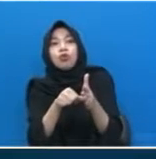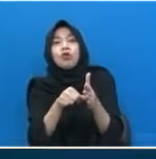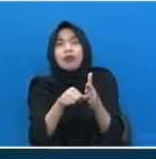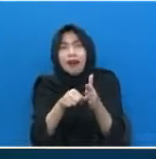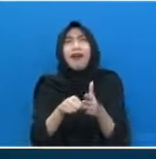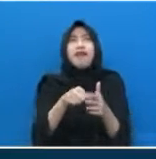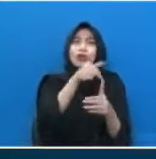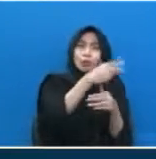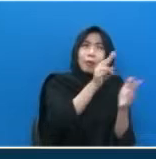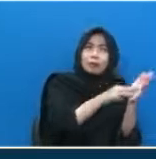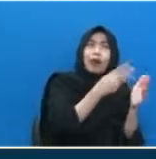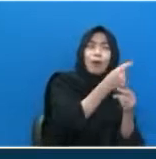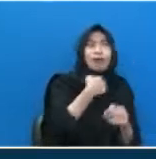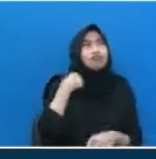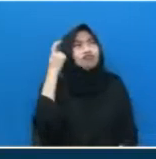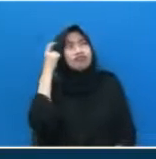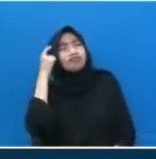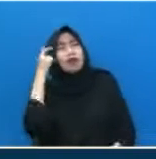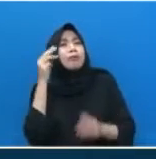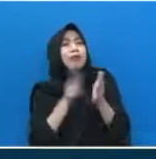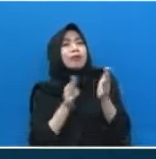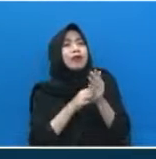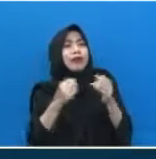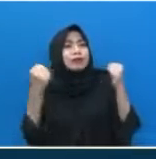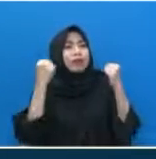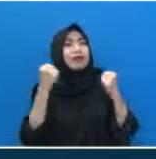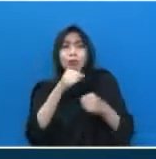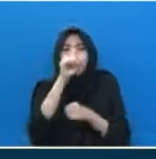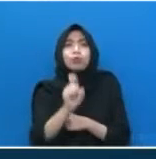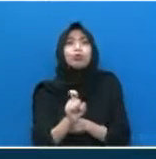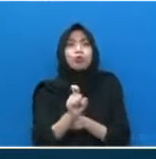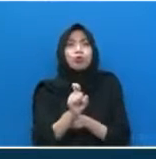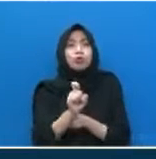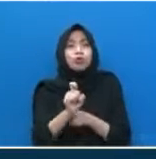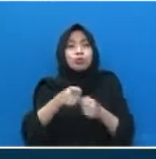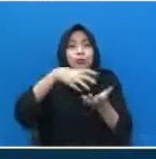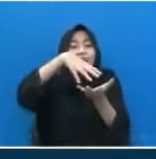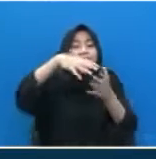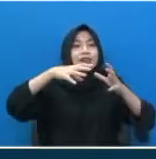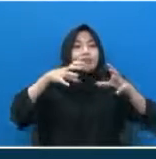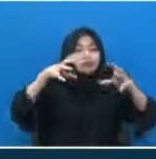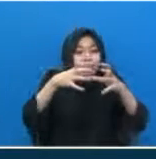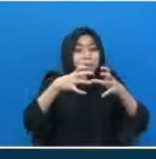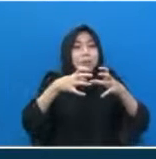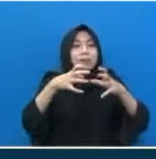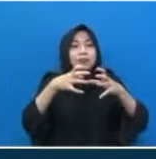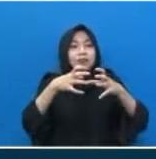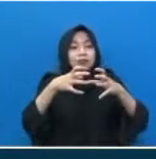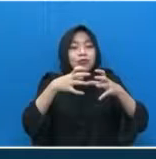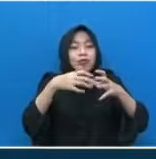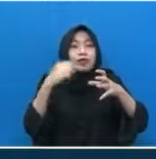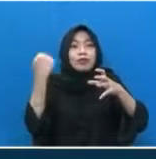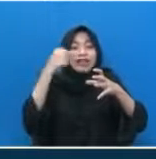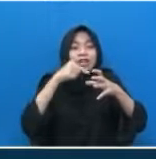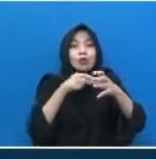perlu membangun system support kesehatan secara globalnya mirip dengan system support